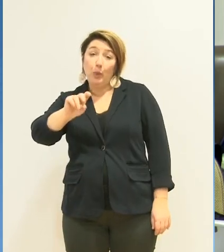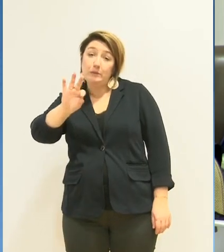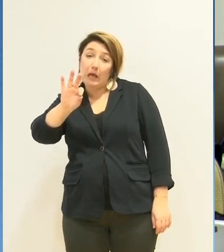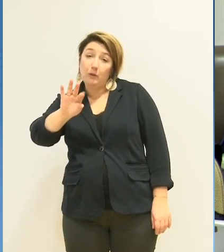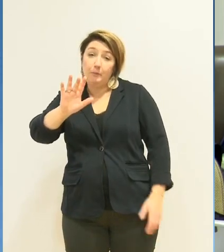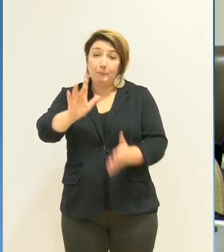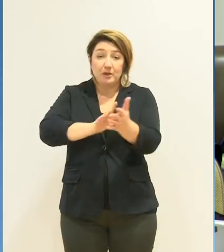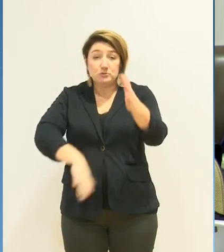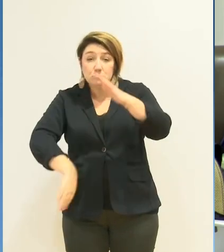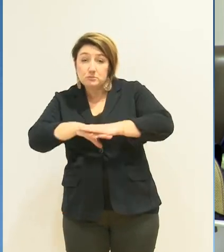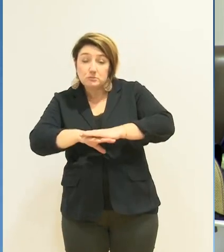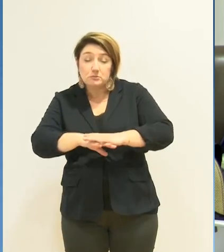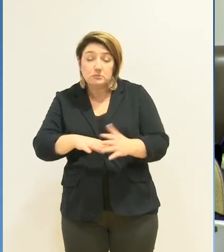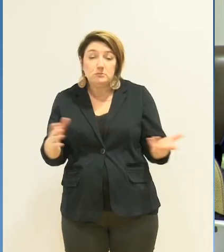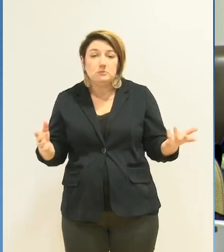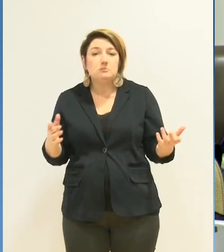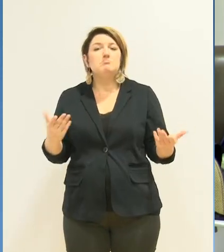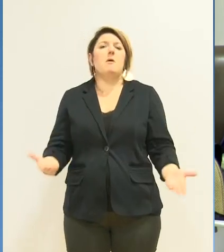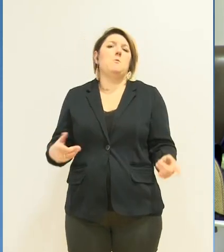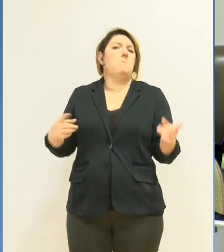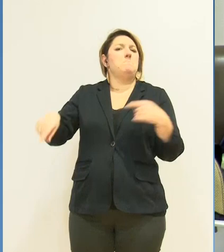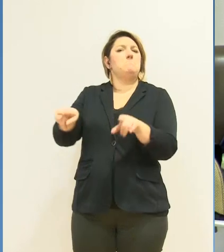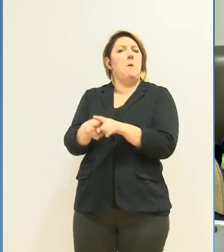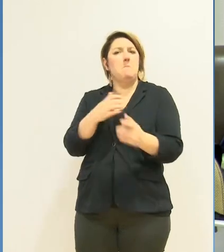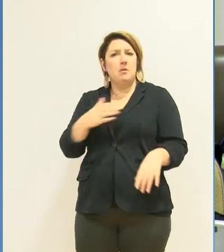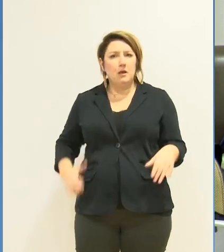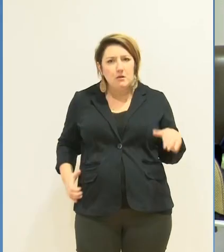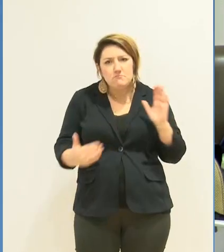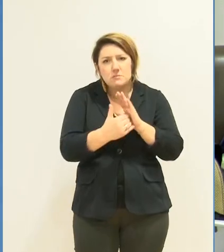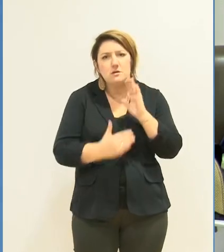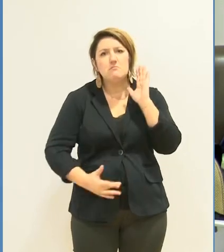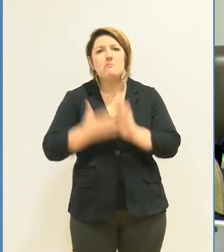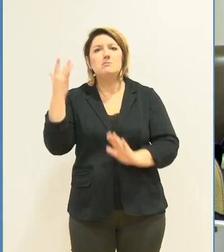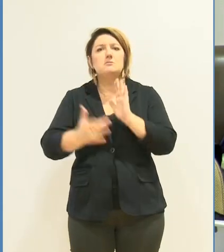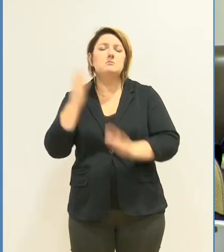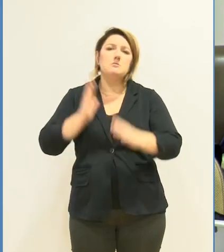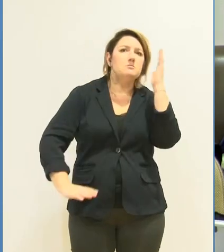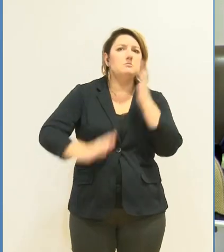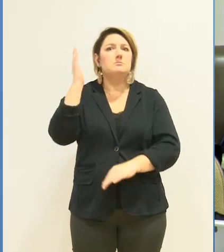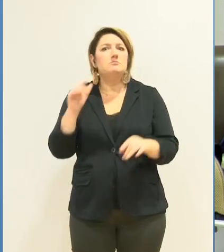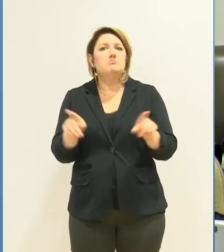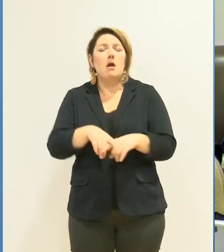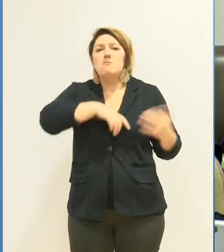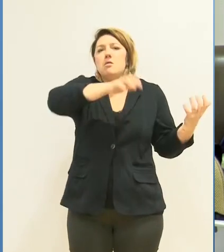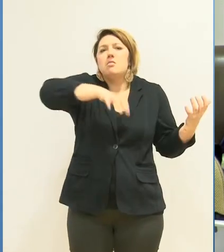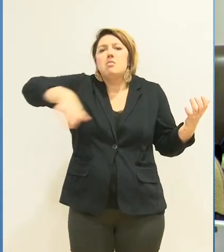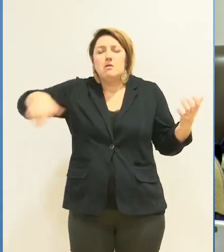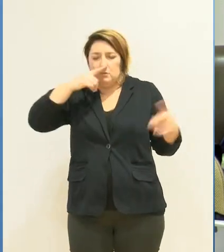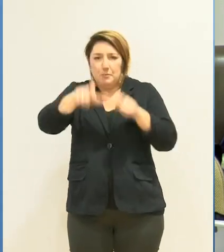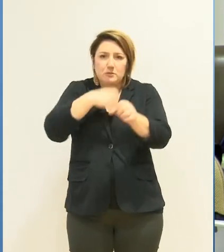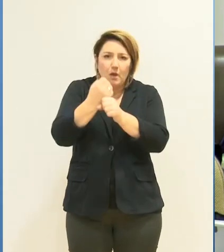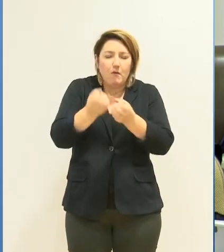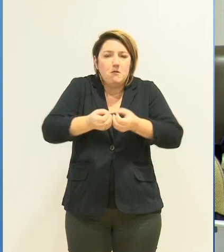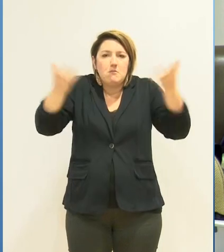aujourd'hui eux aussi ils ont dépassé les 1000 pages bref la question je me pose c'est est-ce que cette dépenses de personnel